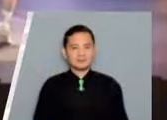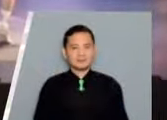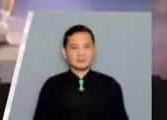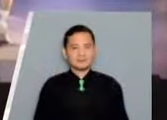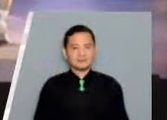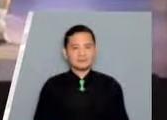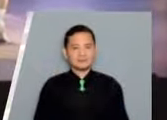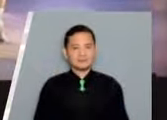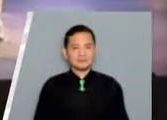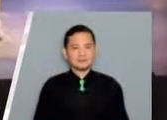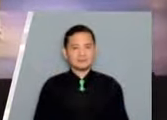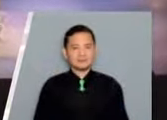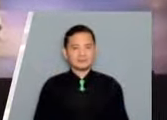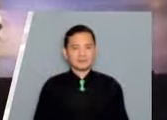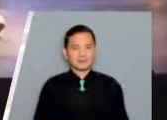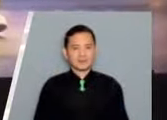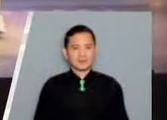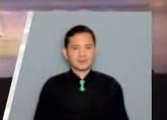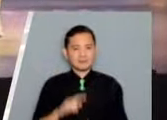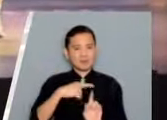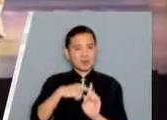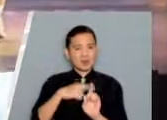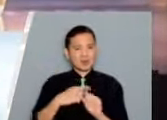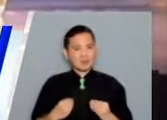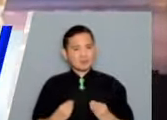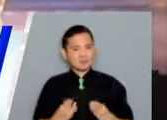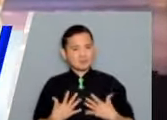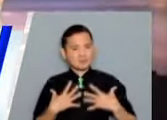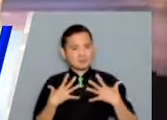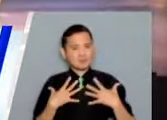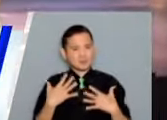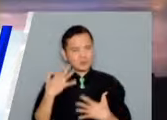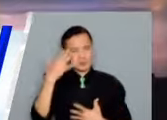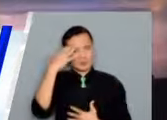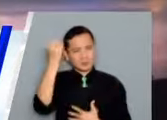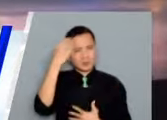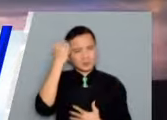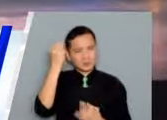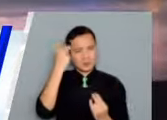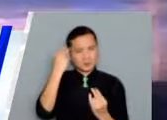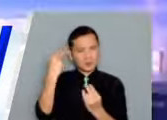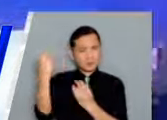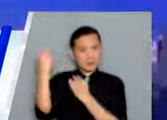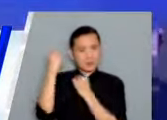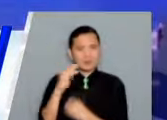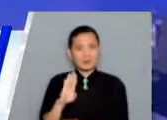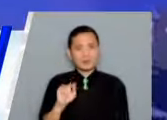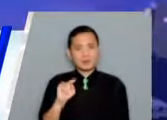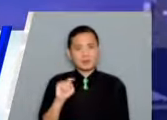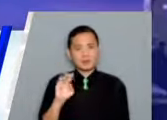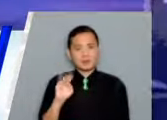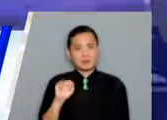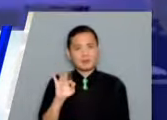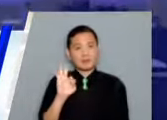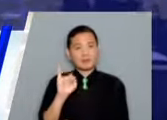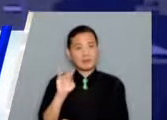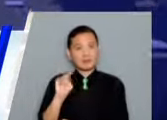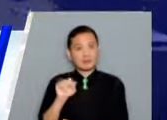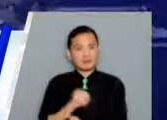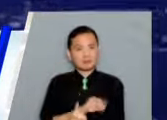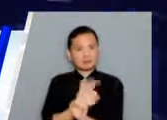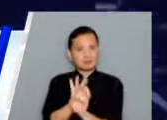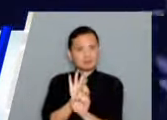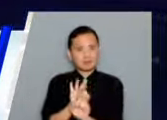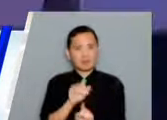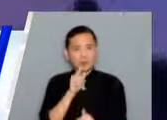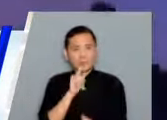Puno ng good vibes and good memories ang Our Dream 2024 BTOB FanCon sa MOA Arena. Kabilang sa pinerform ng K-pop group ang